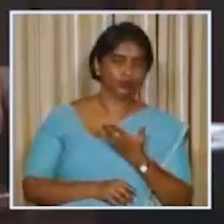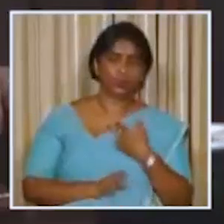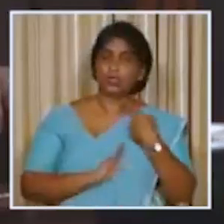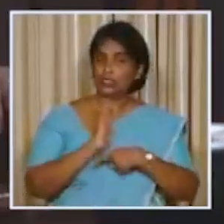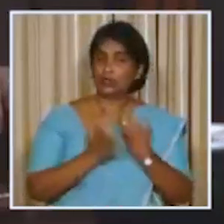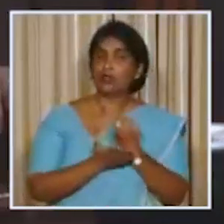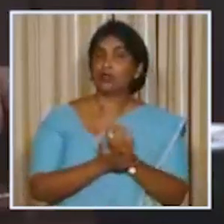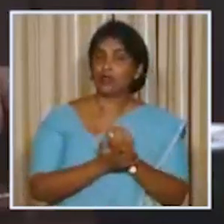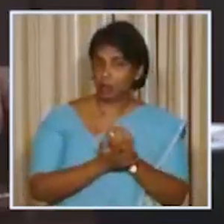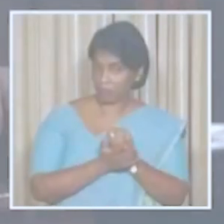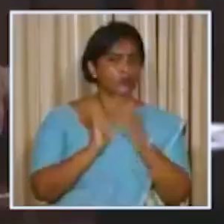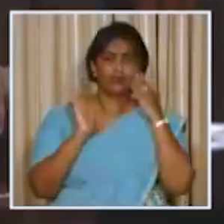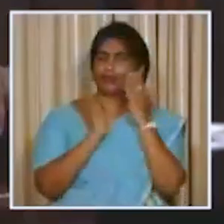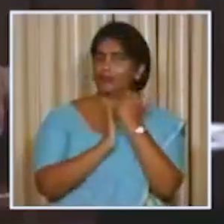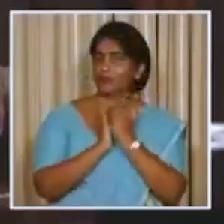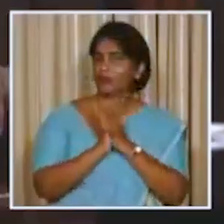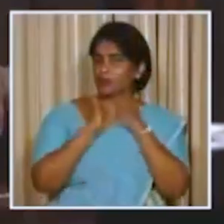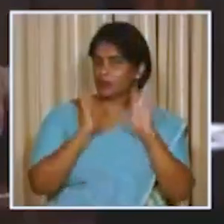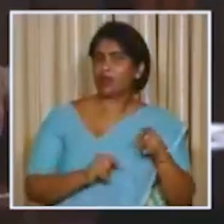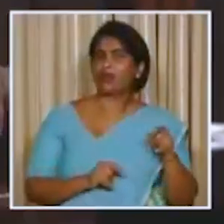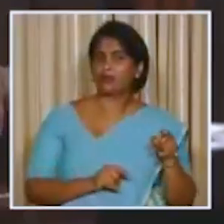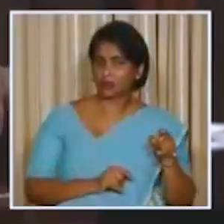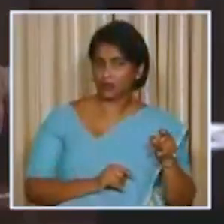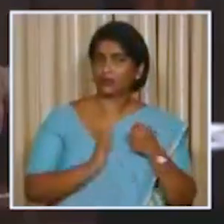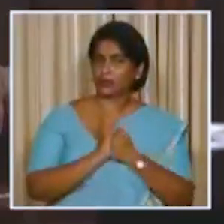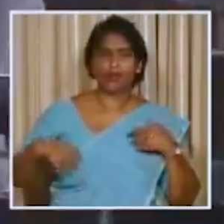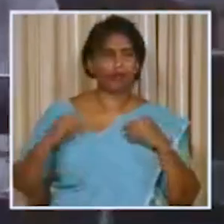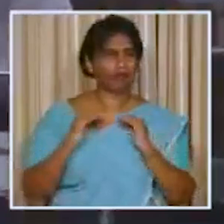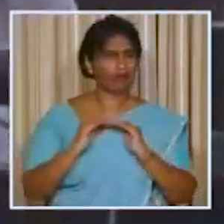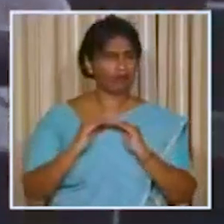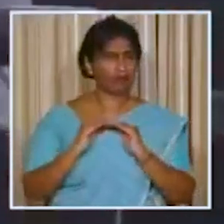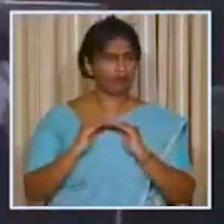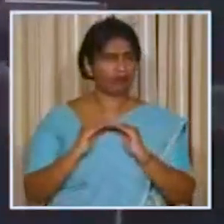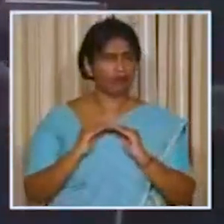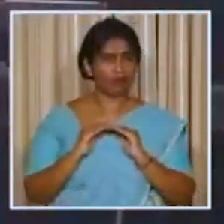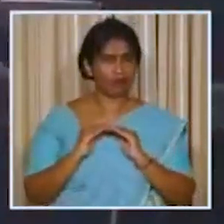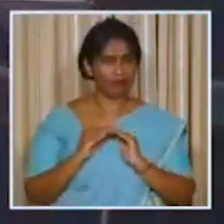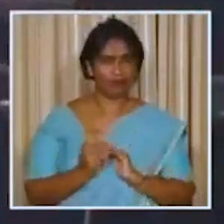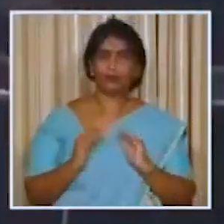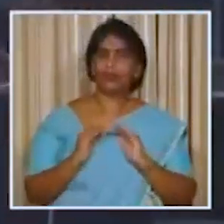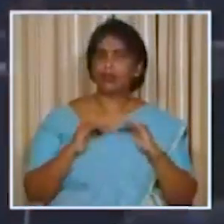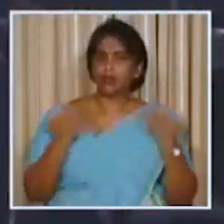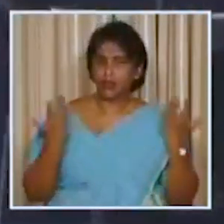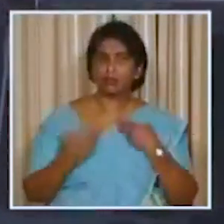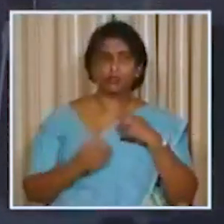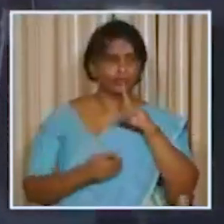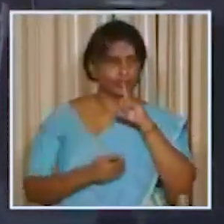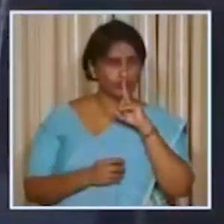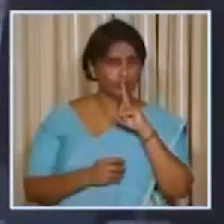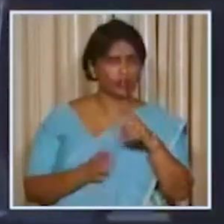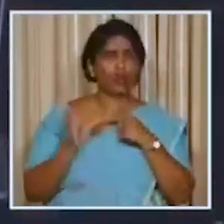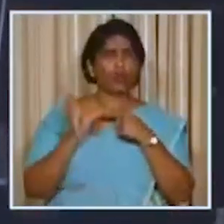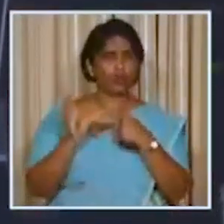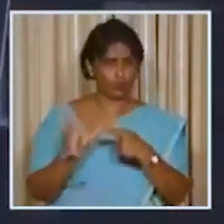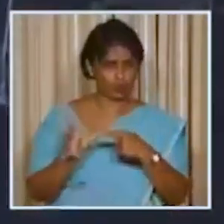தலைவர் மஹிந்த ராஜபக்சே அவருடைய மகன் கௌரவ ஜனாதிபதி அவர் 2019 ஆண்டில் இருக்கும் பொழுது ஒரு உடனடியாக ஒரு கணக்காளரை நியமிக்க சொல்லி